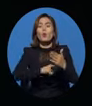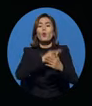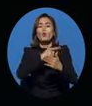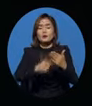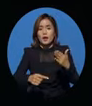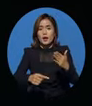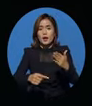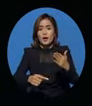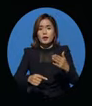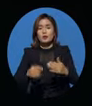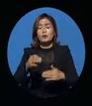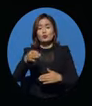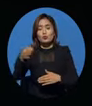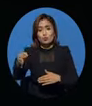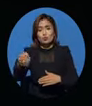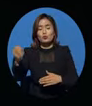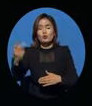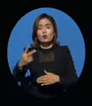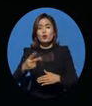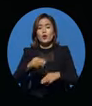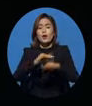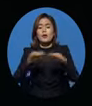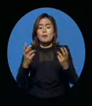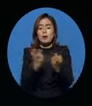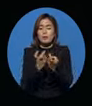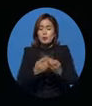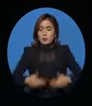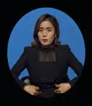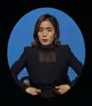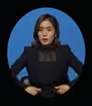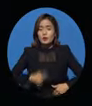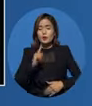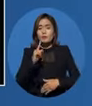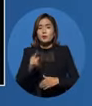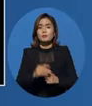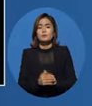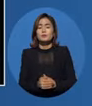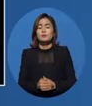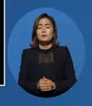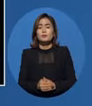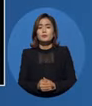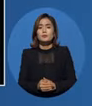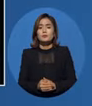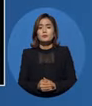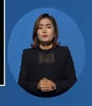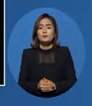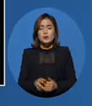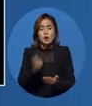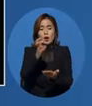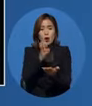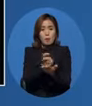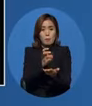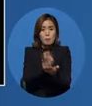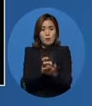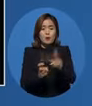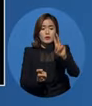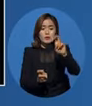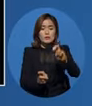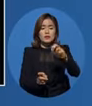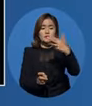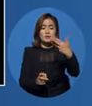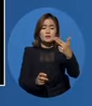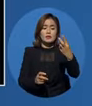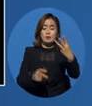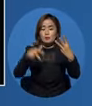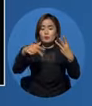아 이런 조치를 취할 필요가 있다 이렇게 생각하게 됩니다 그 우리 헌법 제 23조 사망을 보면